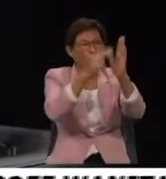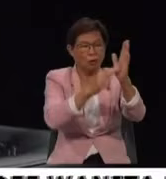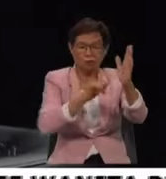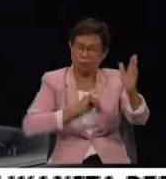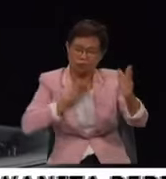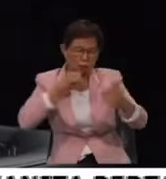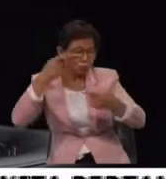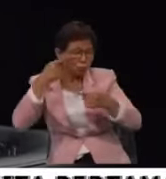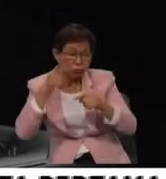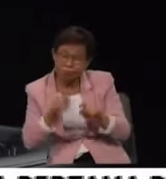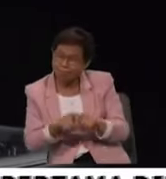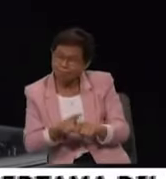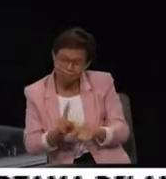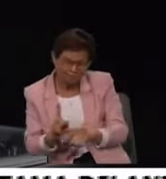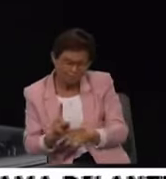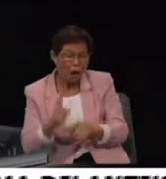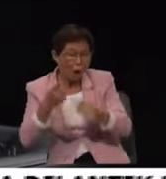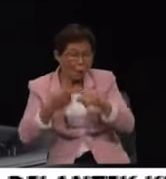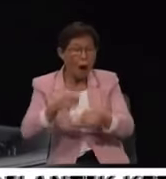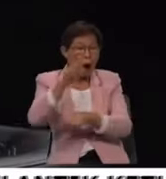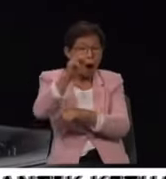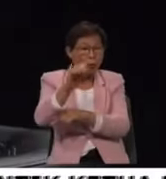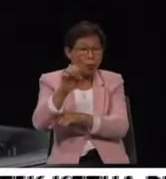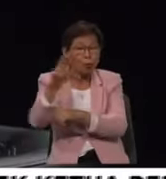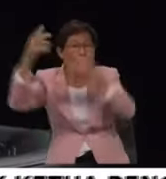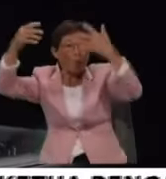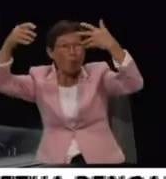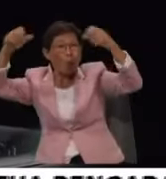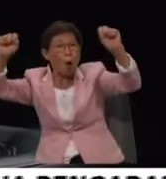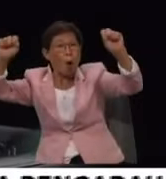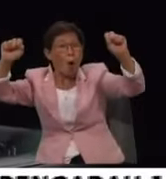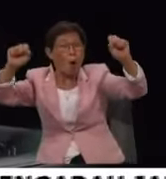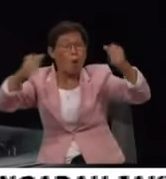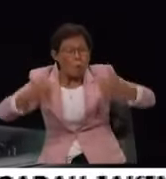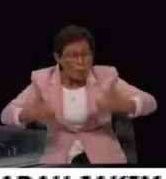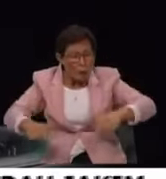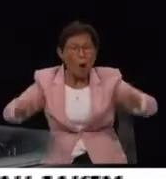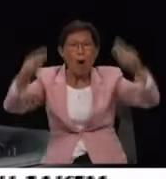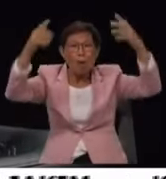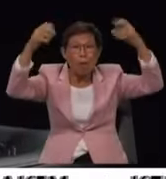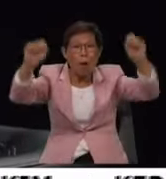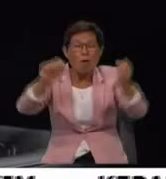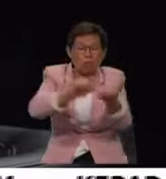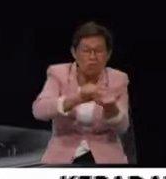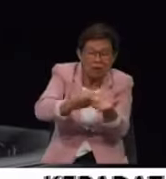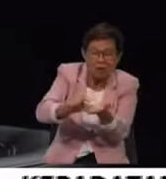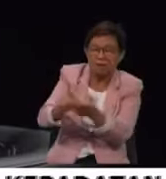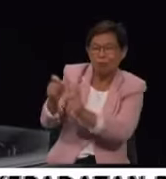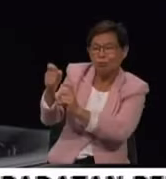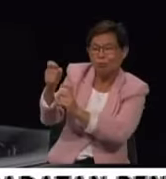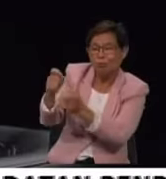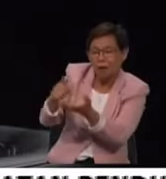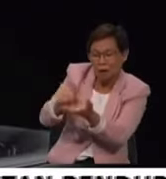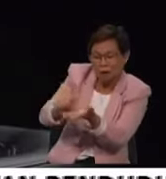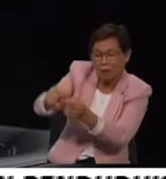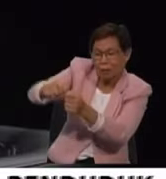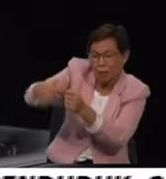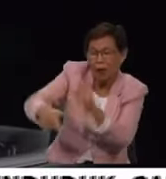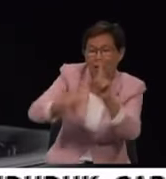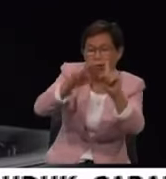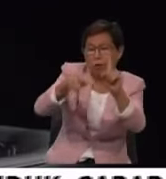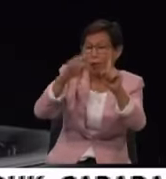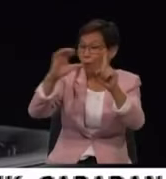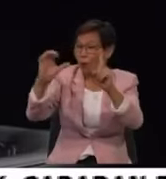setuju tetapi memang MO itu membenarkan majikan memberi gaji 1500. Er sebab ayat yang